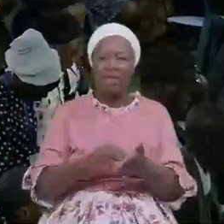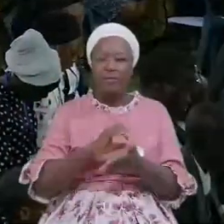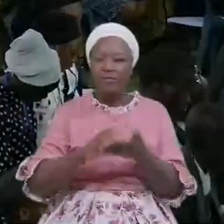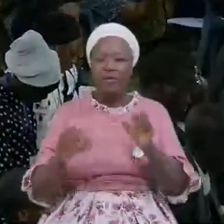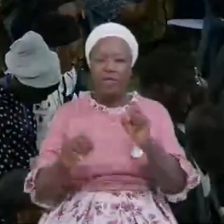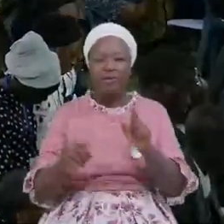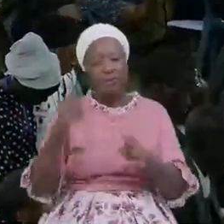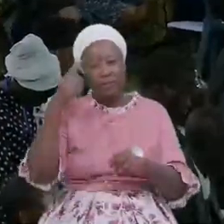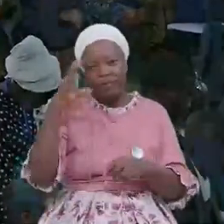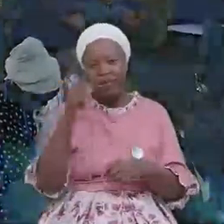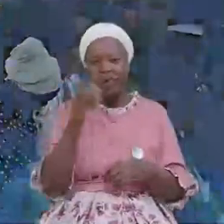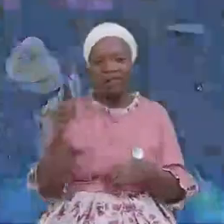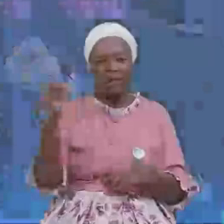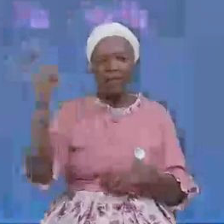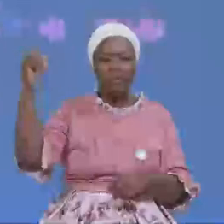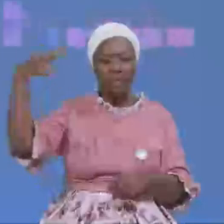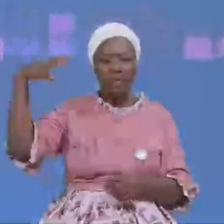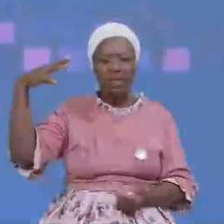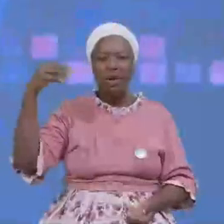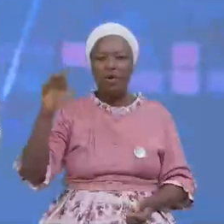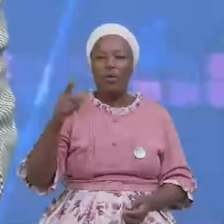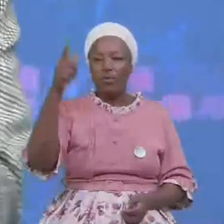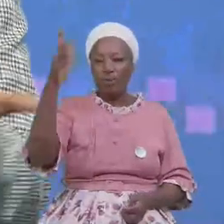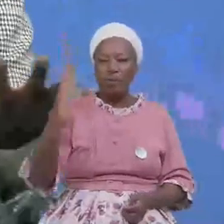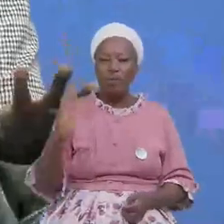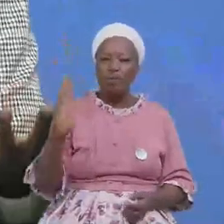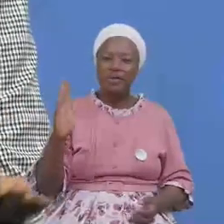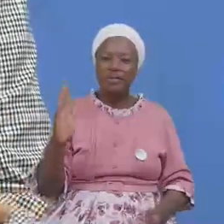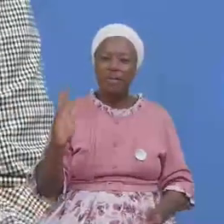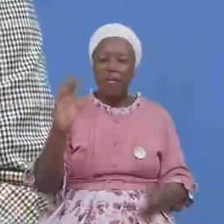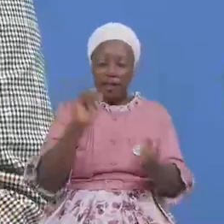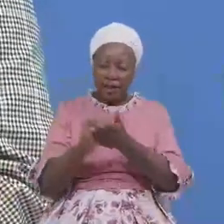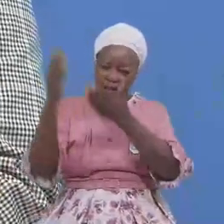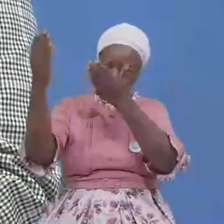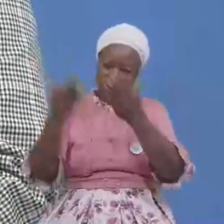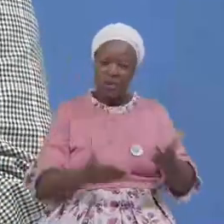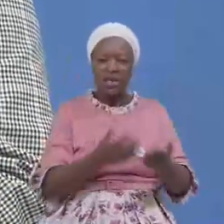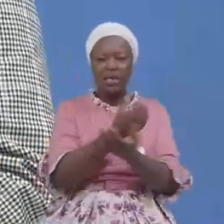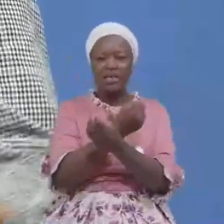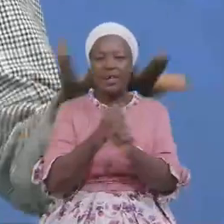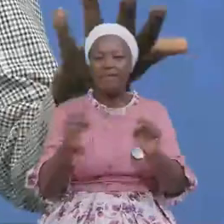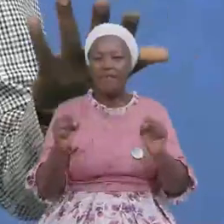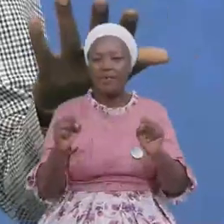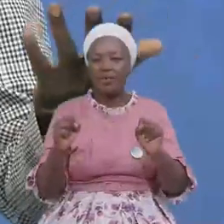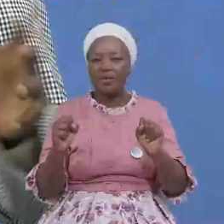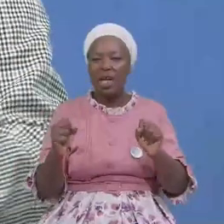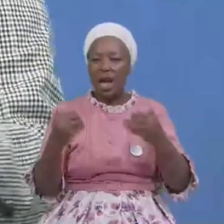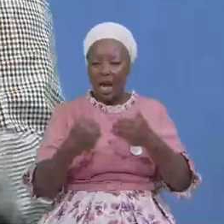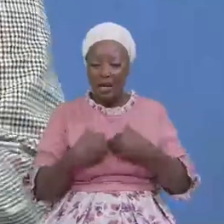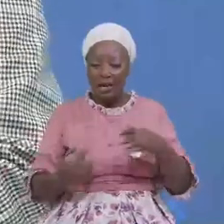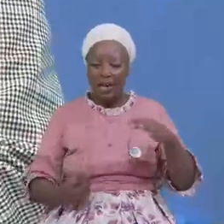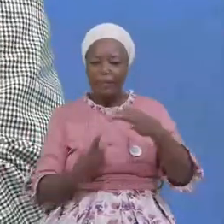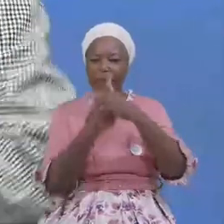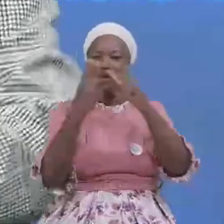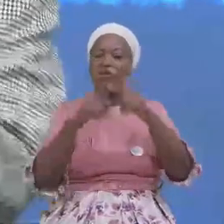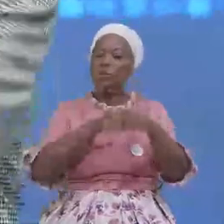11. Car la grâce de Dieu, source de salut, a été